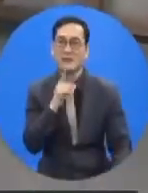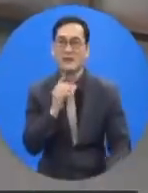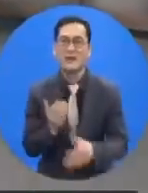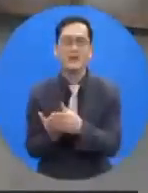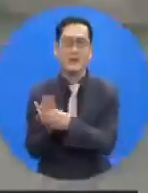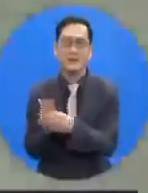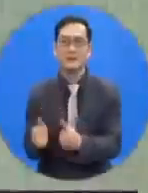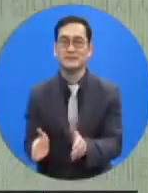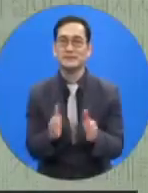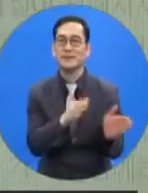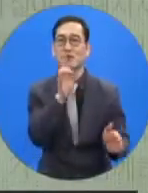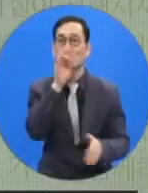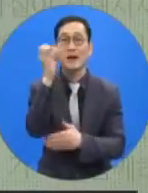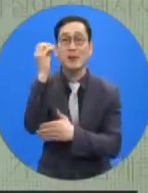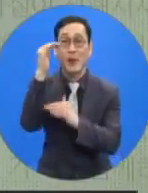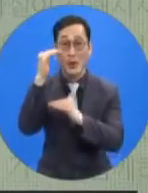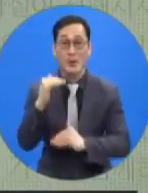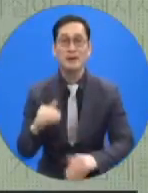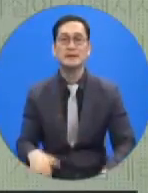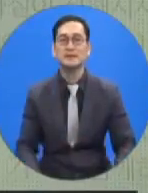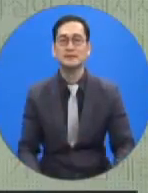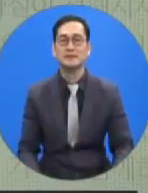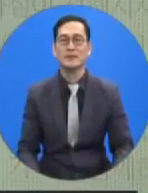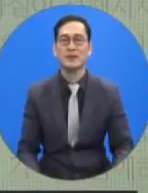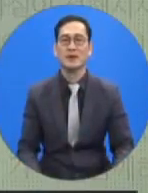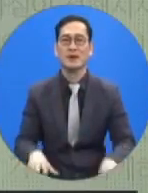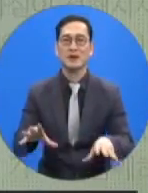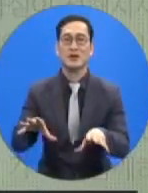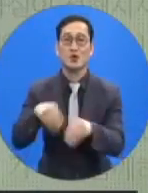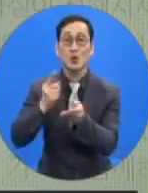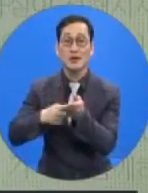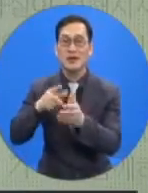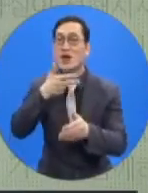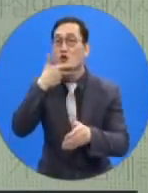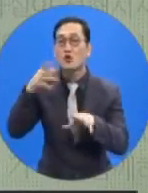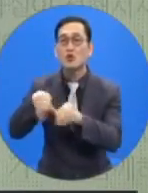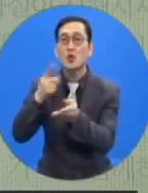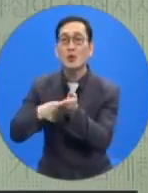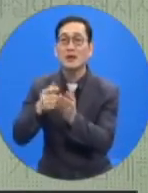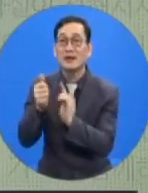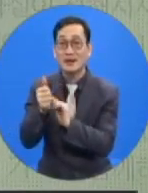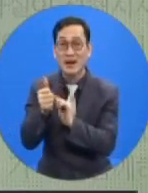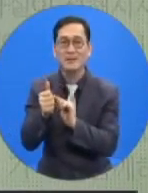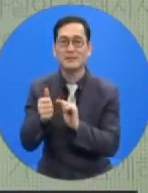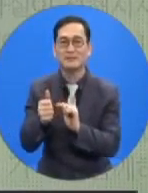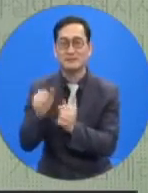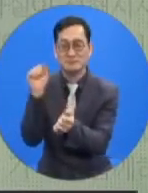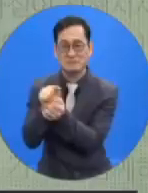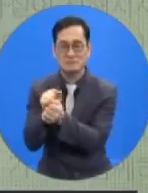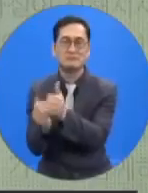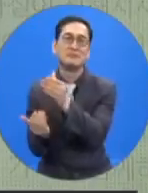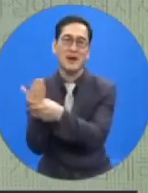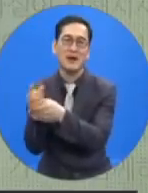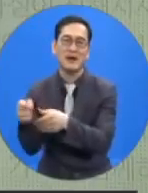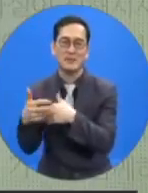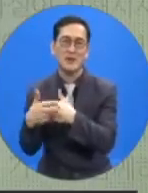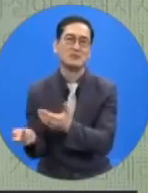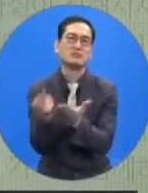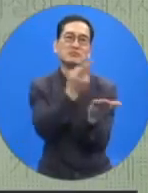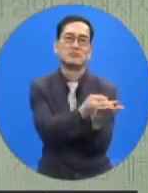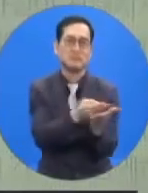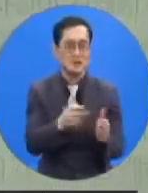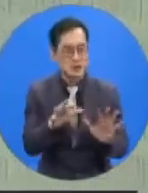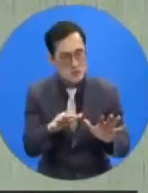중앙자실 간 영국의 총리 존슨. 코로나로 첫 정상 공백 사례가 빚어졌고 전 세계는 충격을 받았습니다.